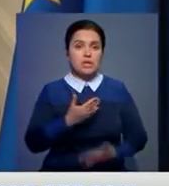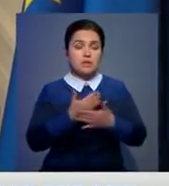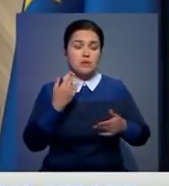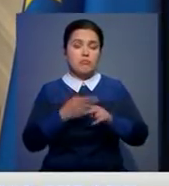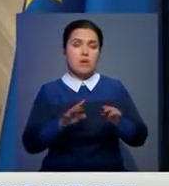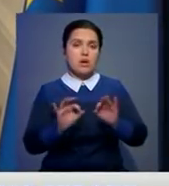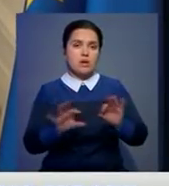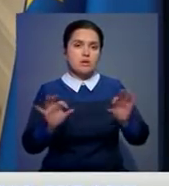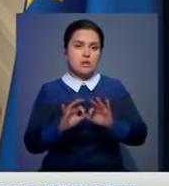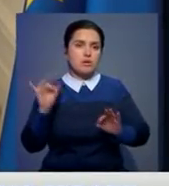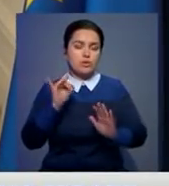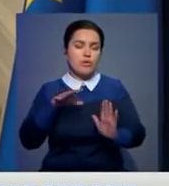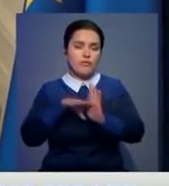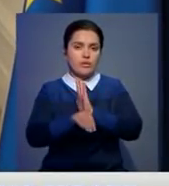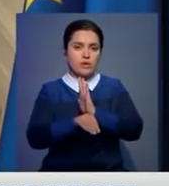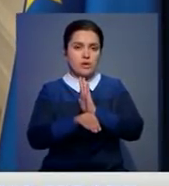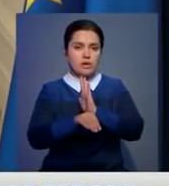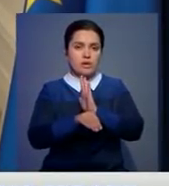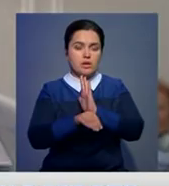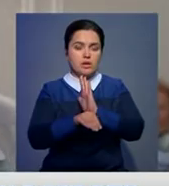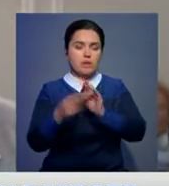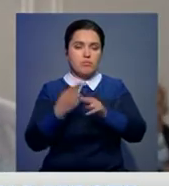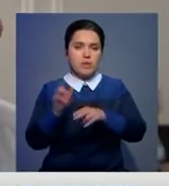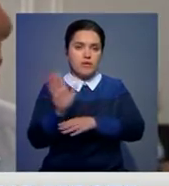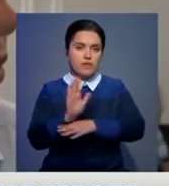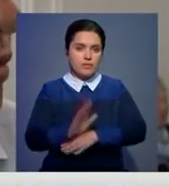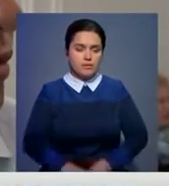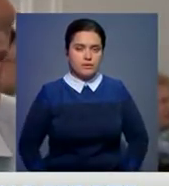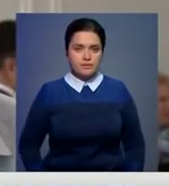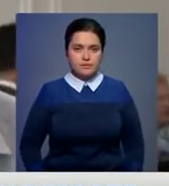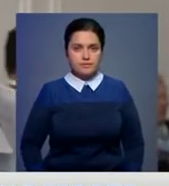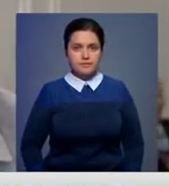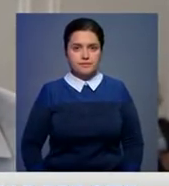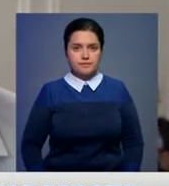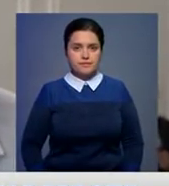этом, конечно, мы рассказали в этом фильме.